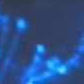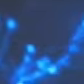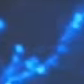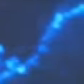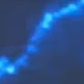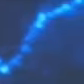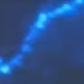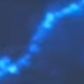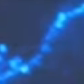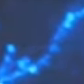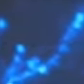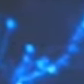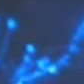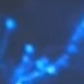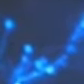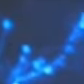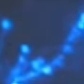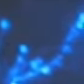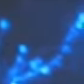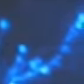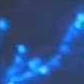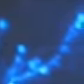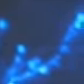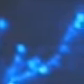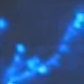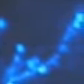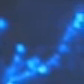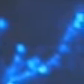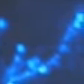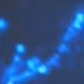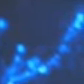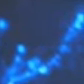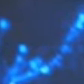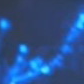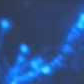versets 1 ezequel trois wc 1